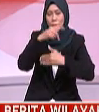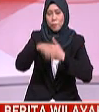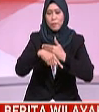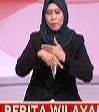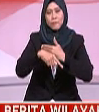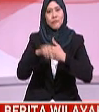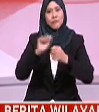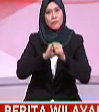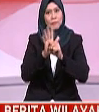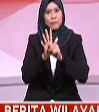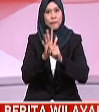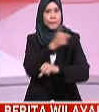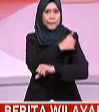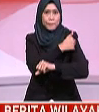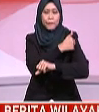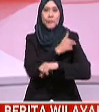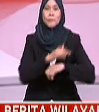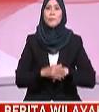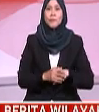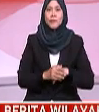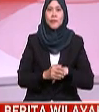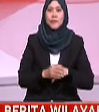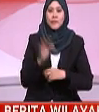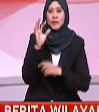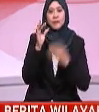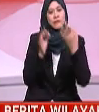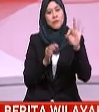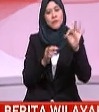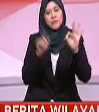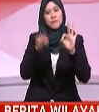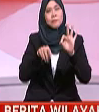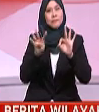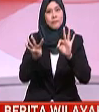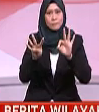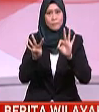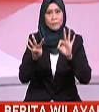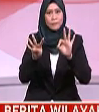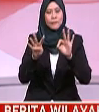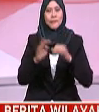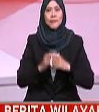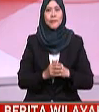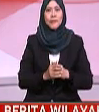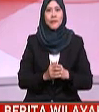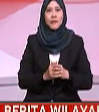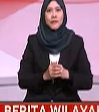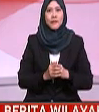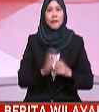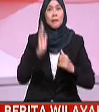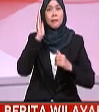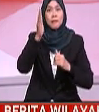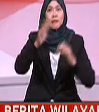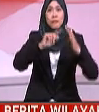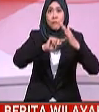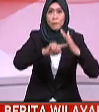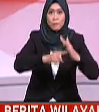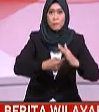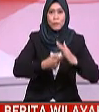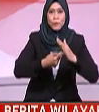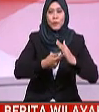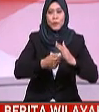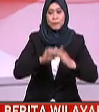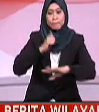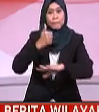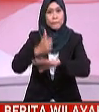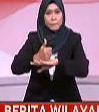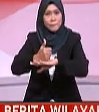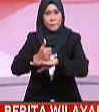imunisasi COVID-19 pada 19 hari bulan April. Dan kita akan mula memberi temu